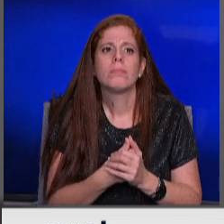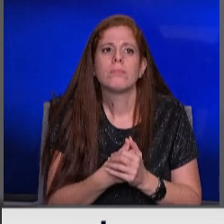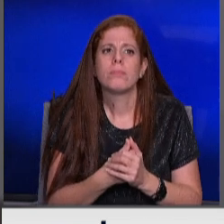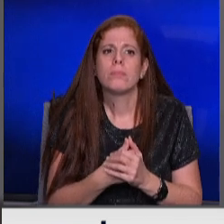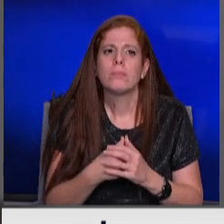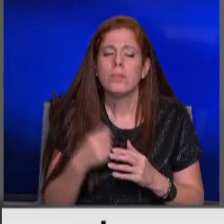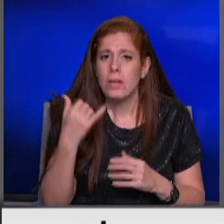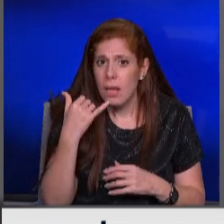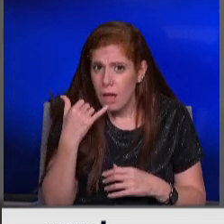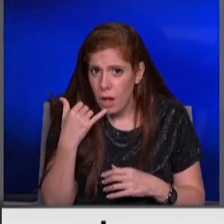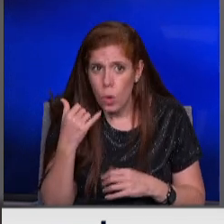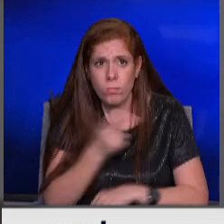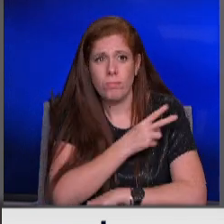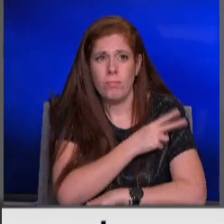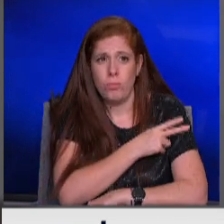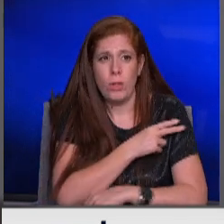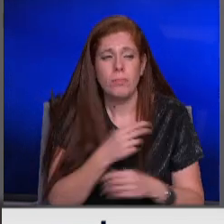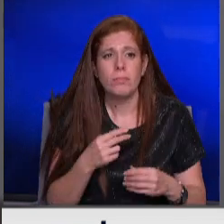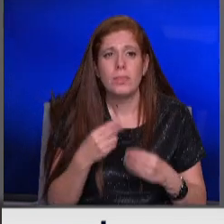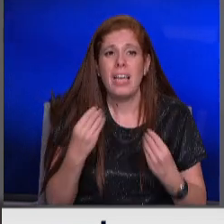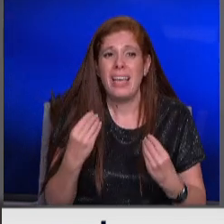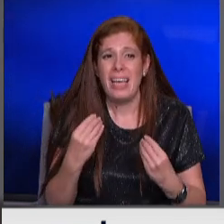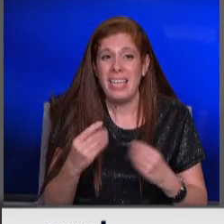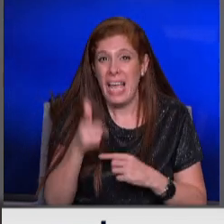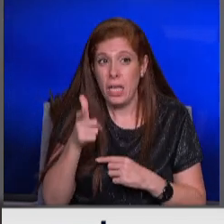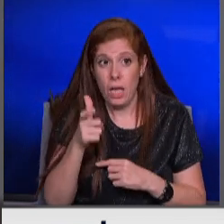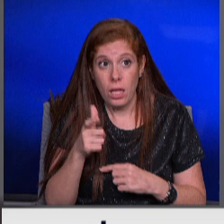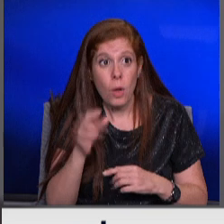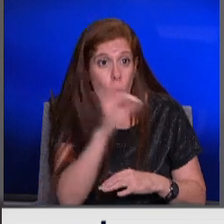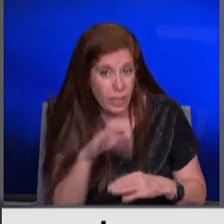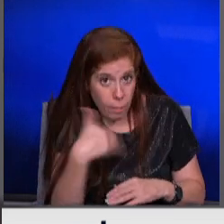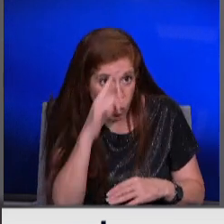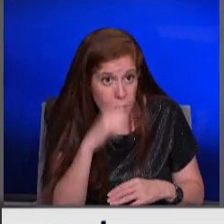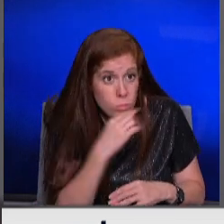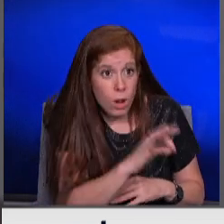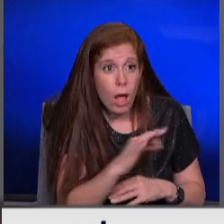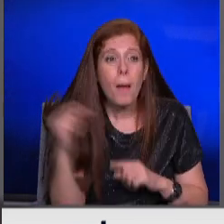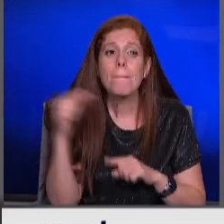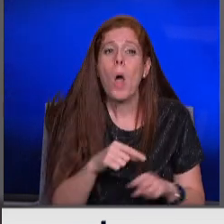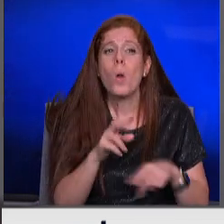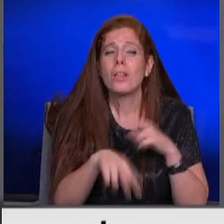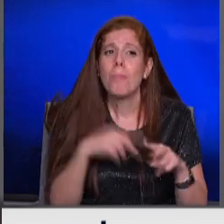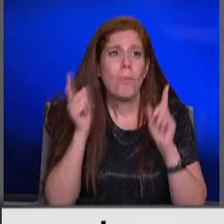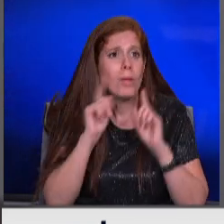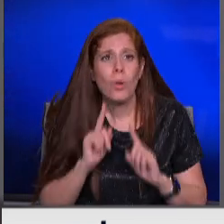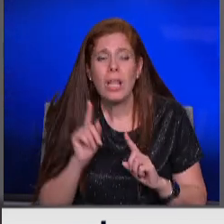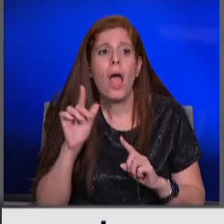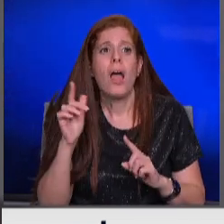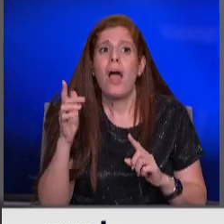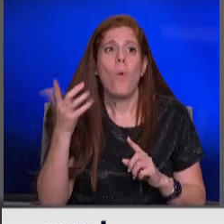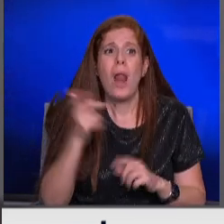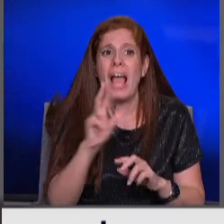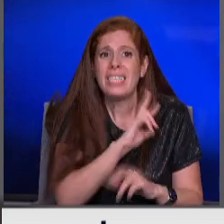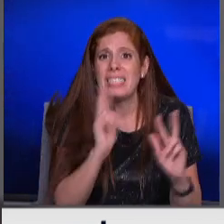הלו? חכה, חכה, שיר, יר, יר, יר. הוא עדיין בחוץ, אבא שלך? בואו לטפל בו וירו, ואני לא יודע מה, אולי הצוות גם נפגע. יש שם